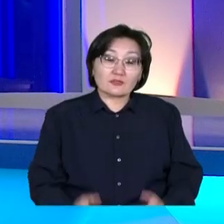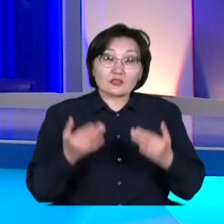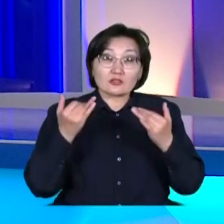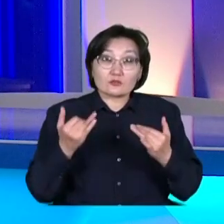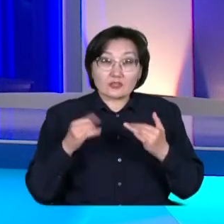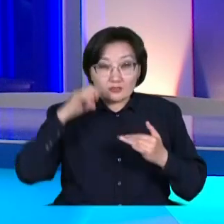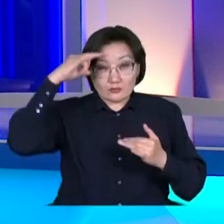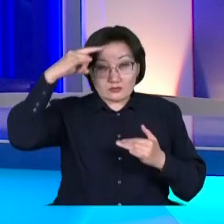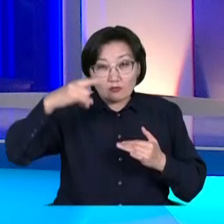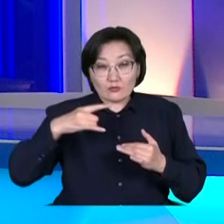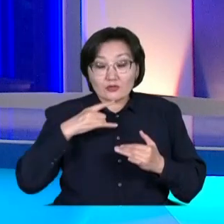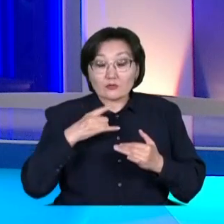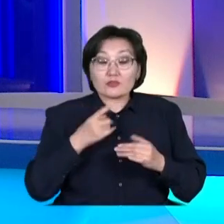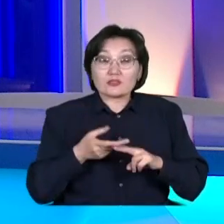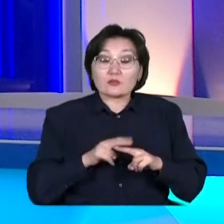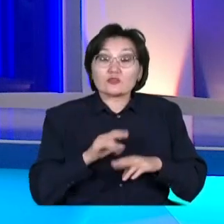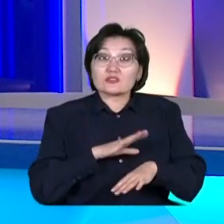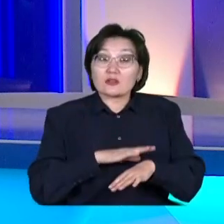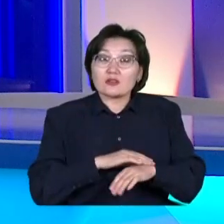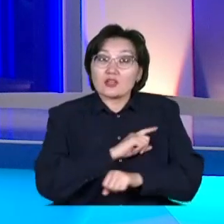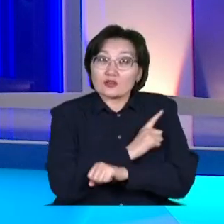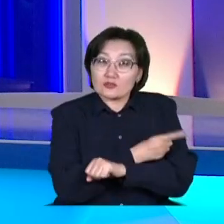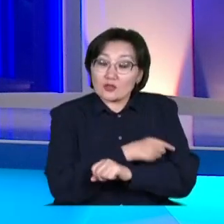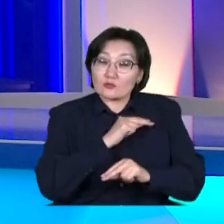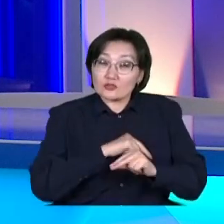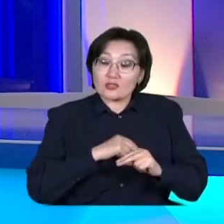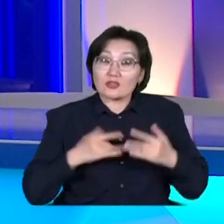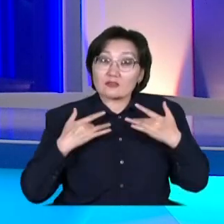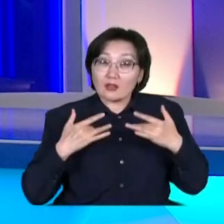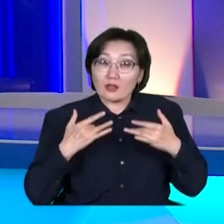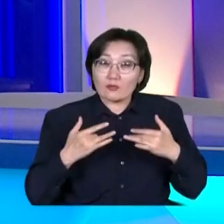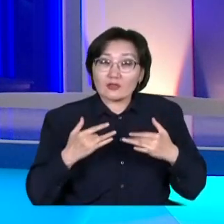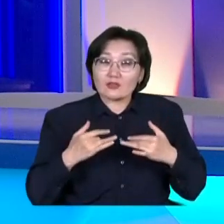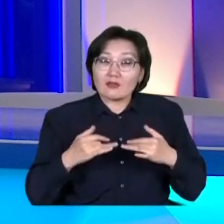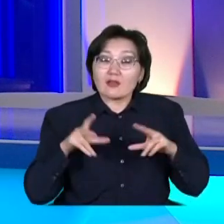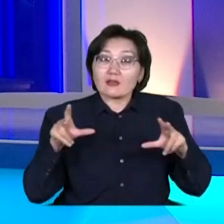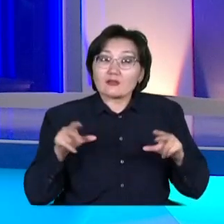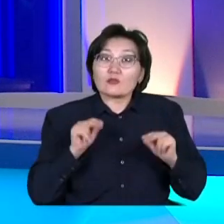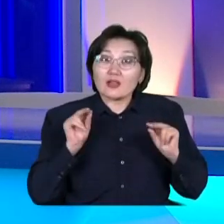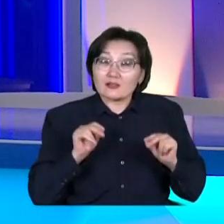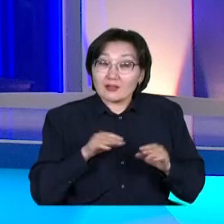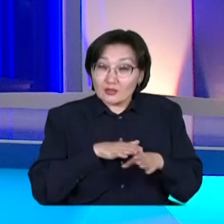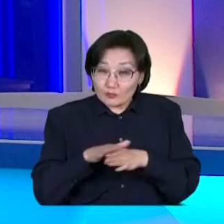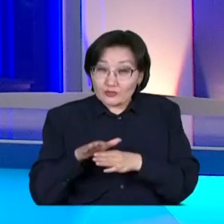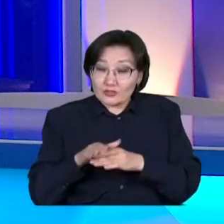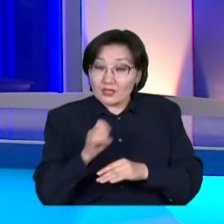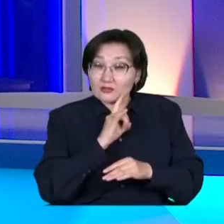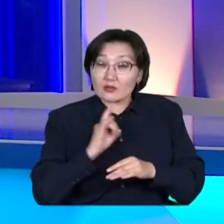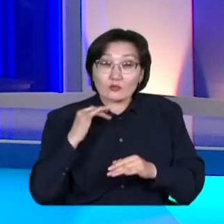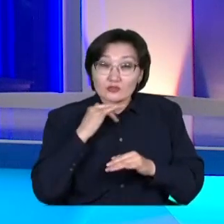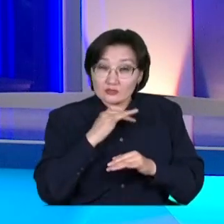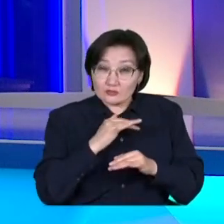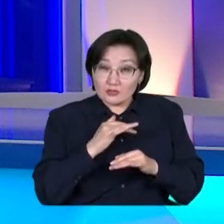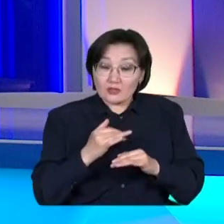Бүгінде елімізде білектің күшін талап ететін жұмысты абыроймен атқарып жүрген әйел көп. Олар еңбек еткен саласына елеулі үлес